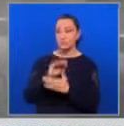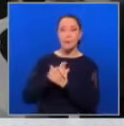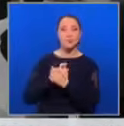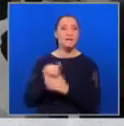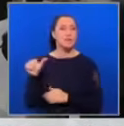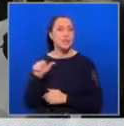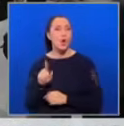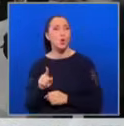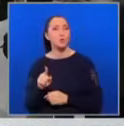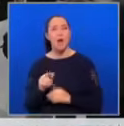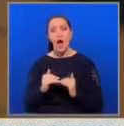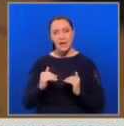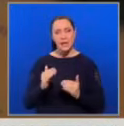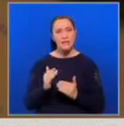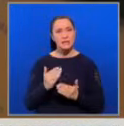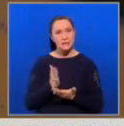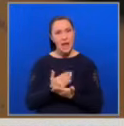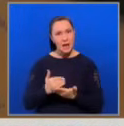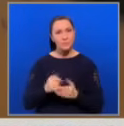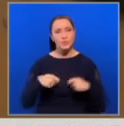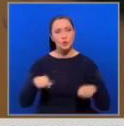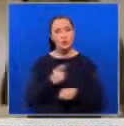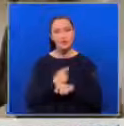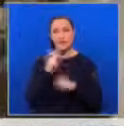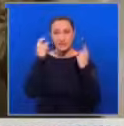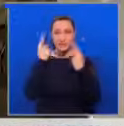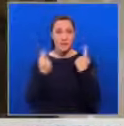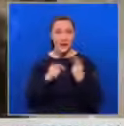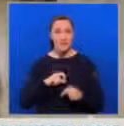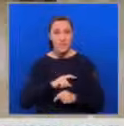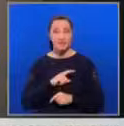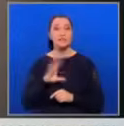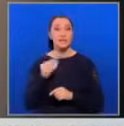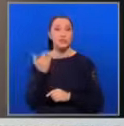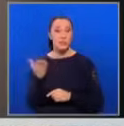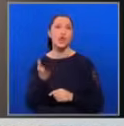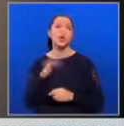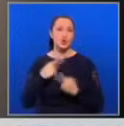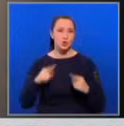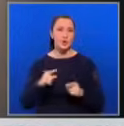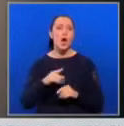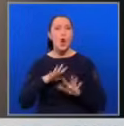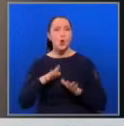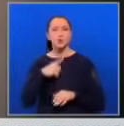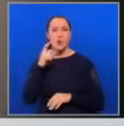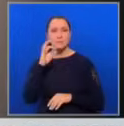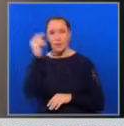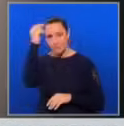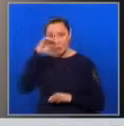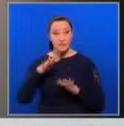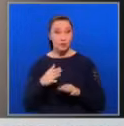александър който дали дългите часове на неизвестност и игра на нерви с тях и още много други около 150 българи най-вероятно от